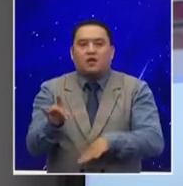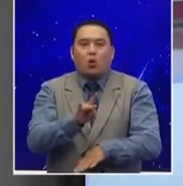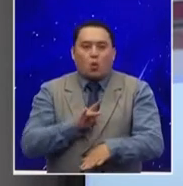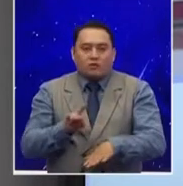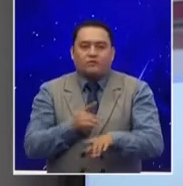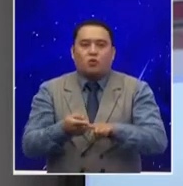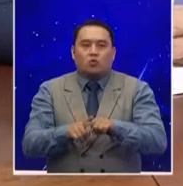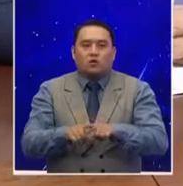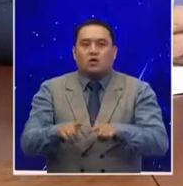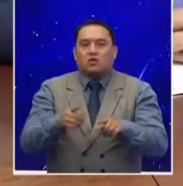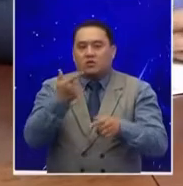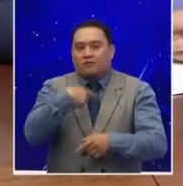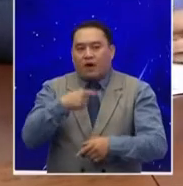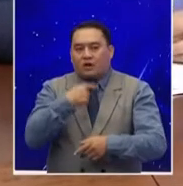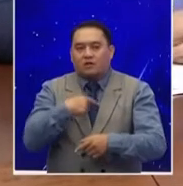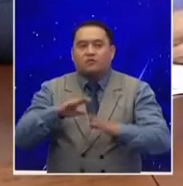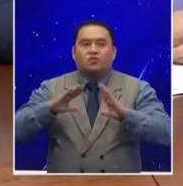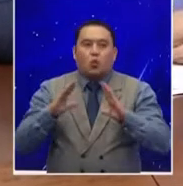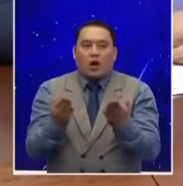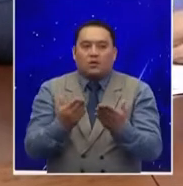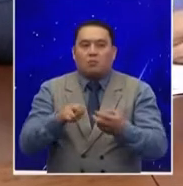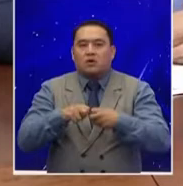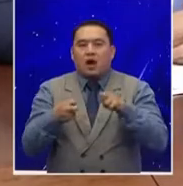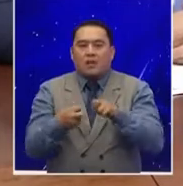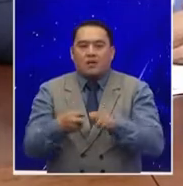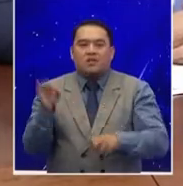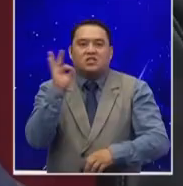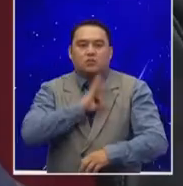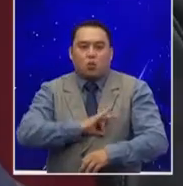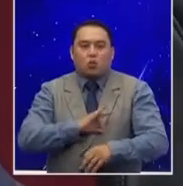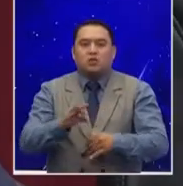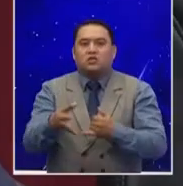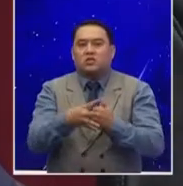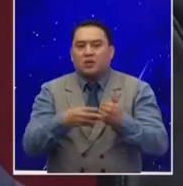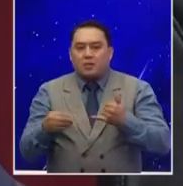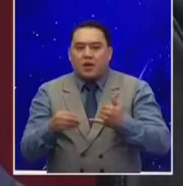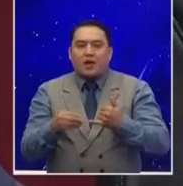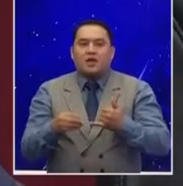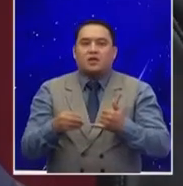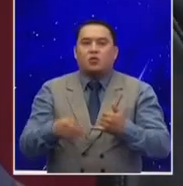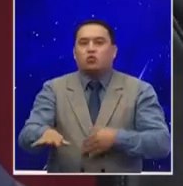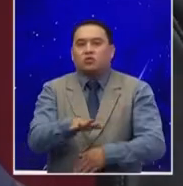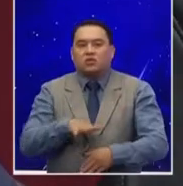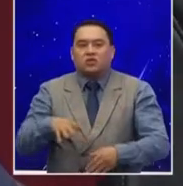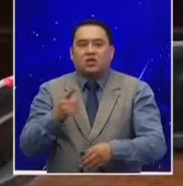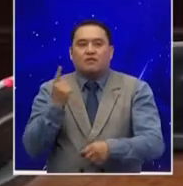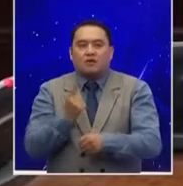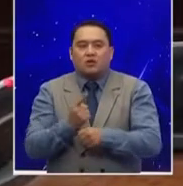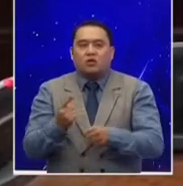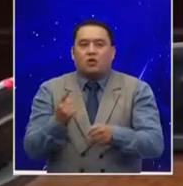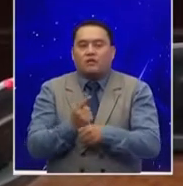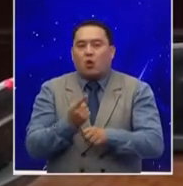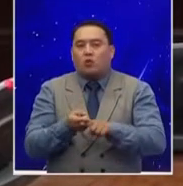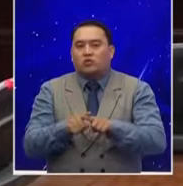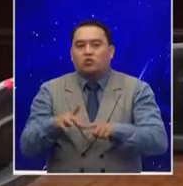каждый из которых поделился своим анализом ситуации. Проблема неиспользования или нецелевого использования земельных участков не является новостью, как